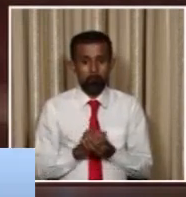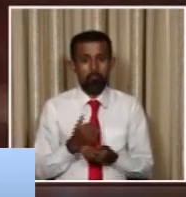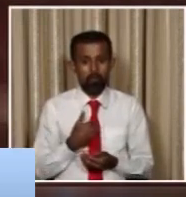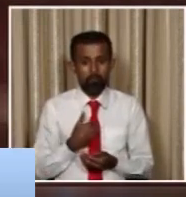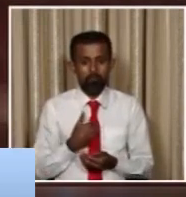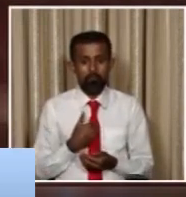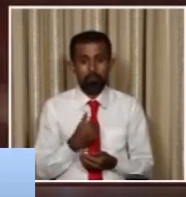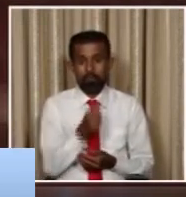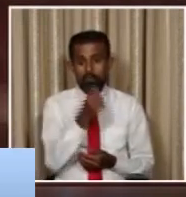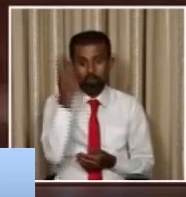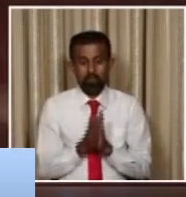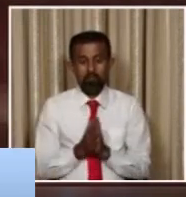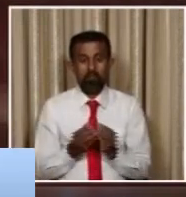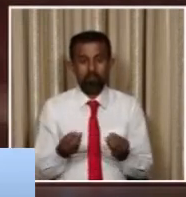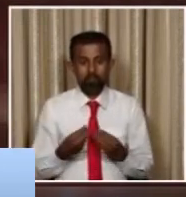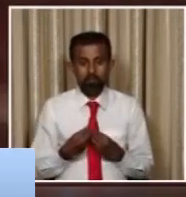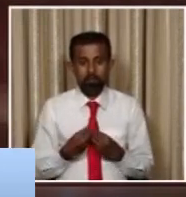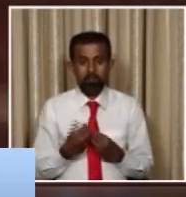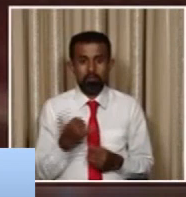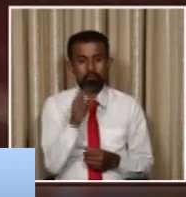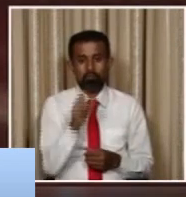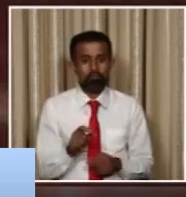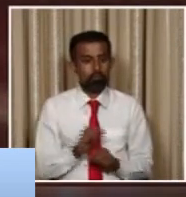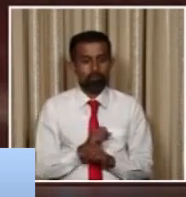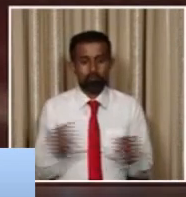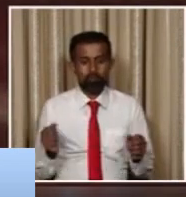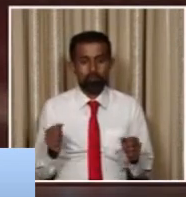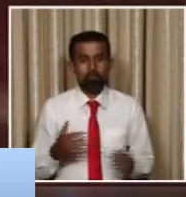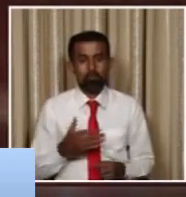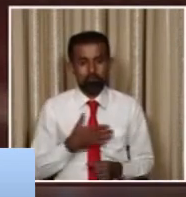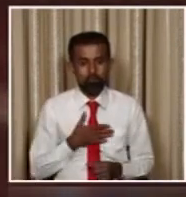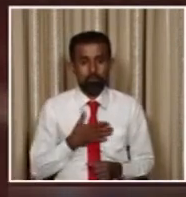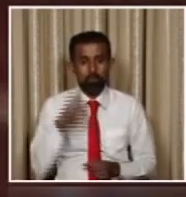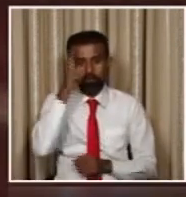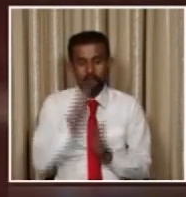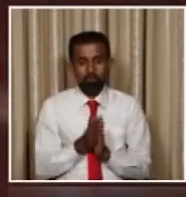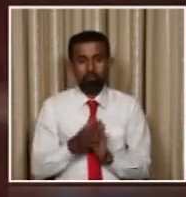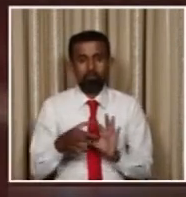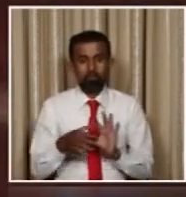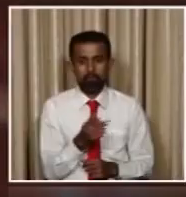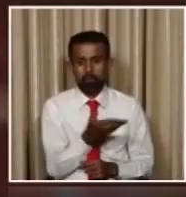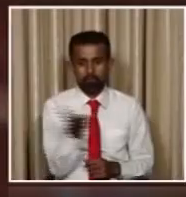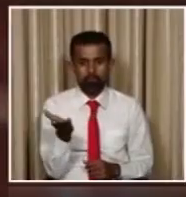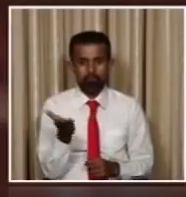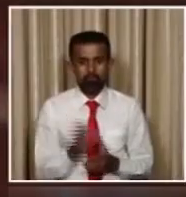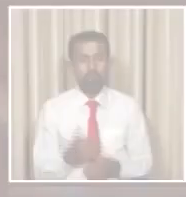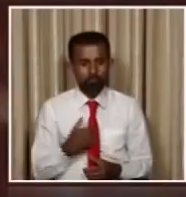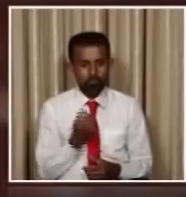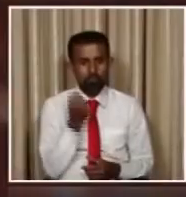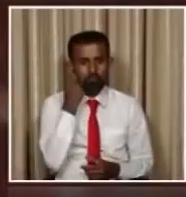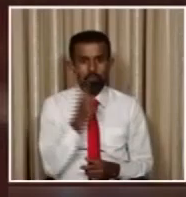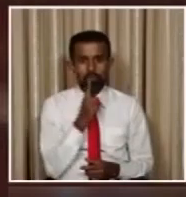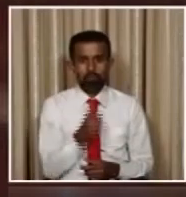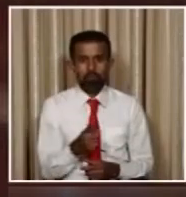මිසක් මට දෙවියෝ අදහන්න කියන සමහර පුද්ගලයෝ නිසා නෙමෙයි. ඒක මගේ දෙවියන්ගේ අතර තියෙන ගඳුවක්. මම වැරදි කළ දෙනවා, මට ඒකට සාප වෙයි. මං අද යෝජනාවක් කරනවා.